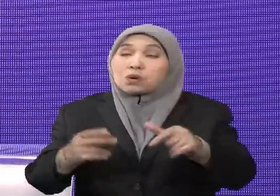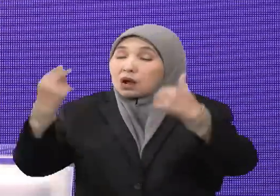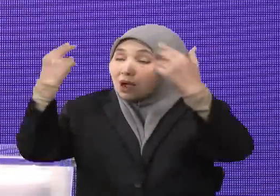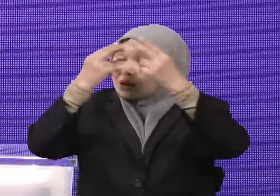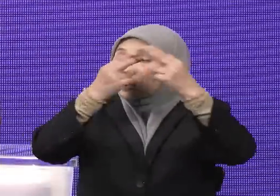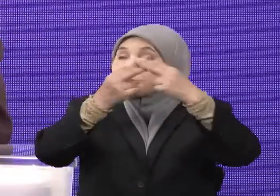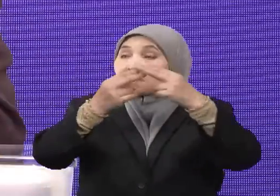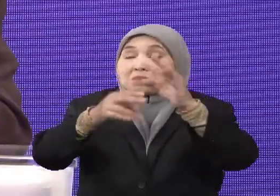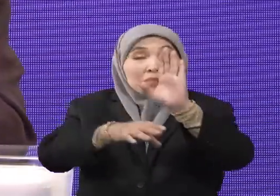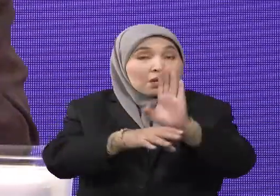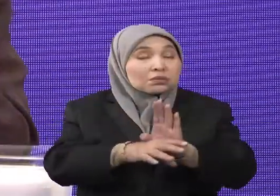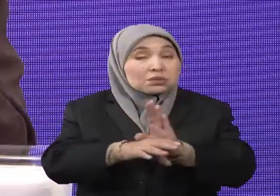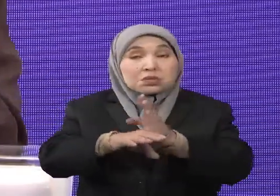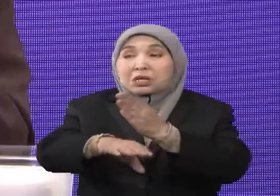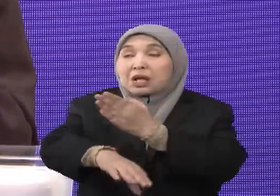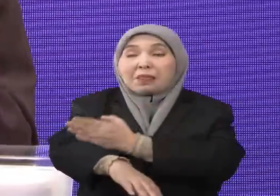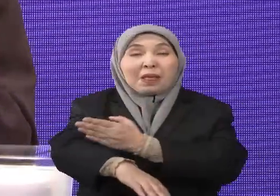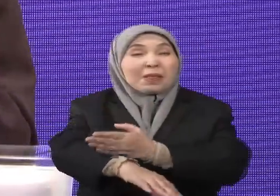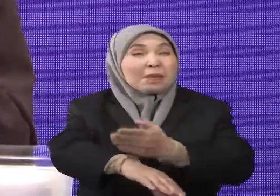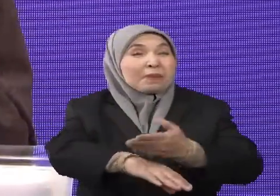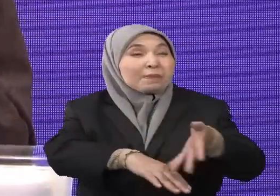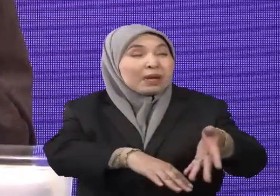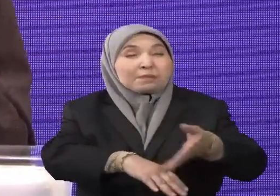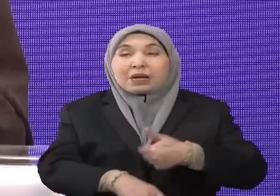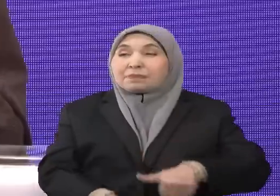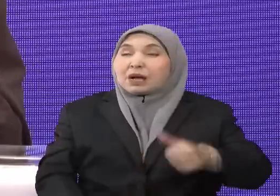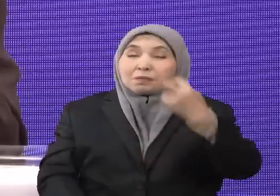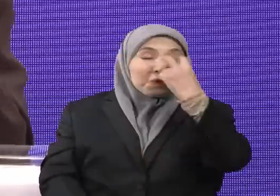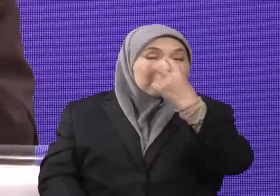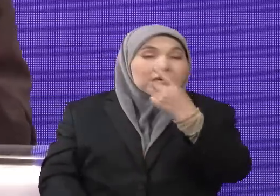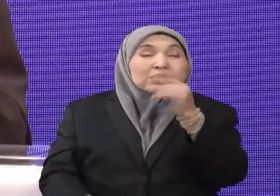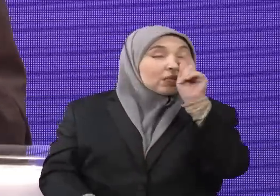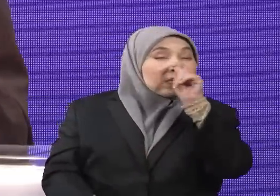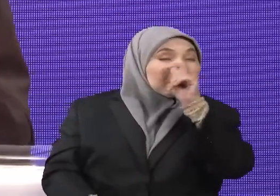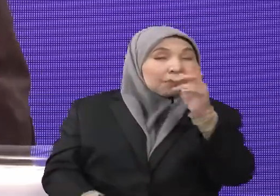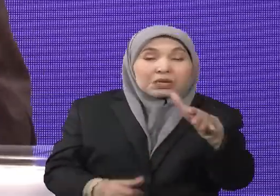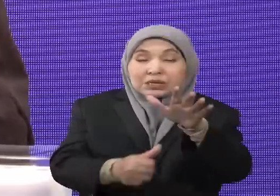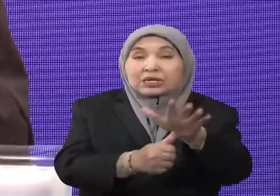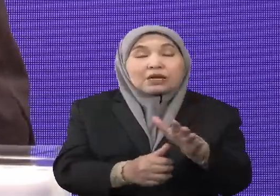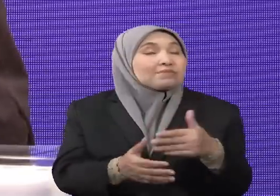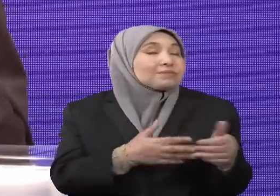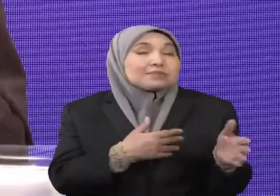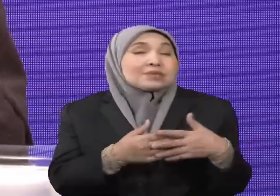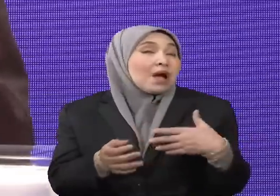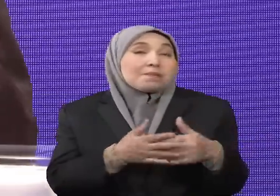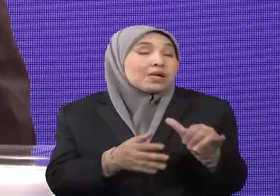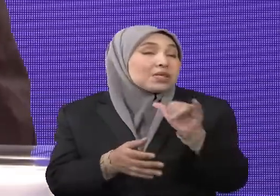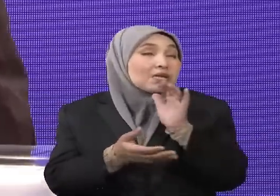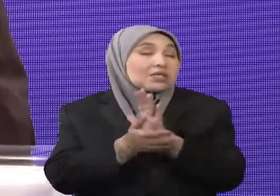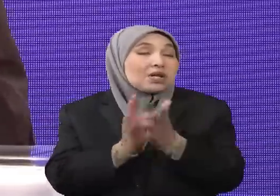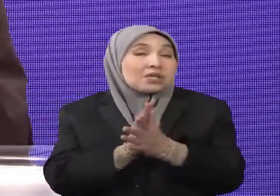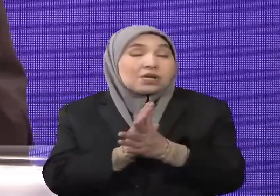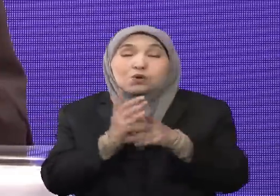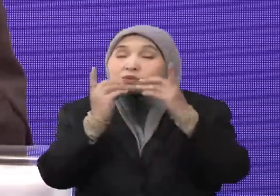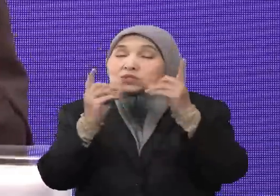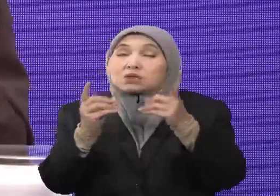yang mundur buta huruf jadi kalau kita tipu-tipu kita tindas mereka tak menjadi dosa Sebab karena kita